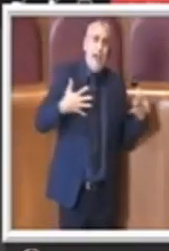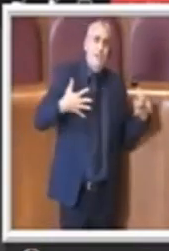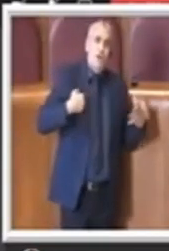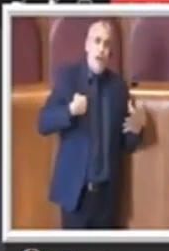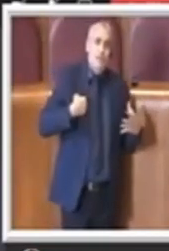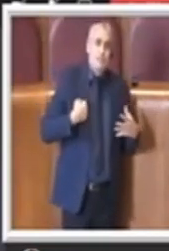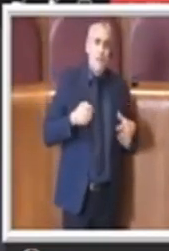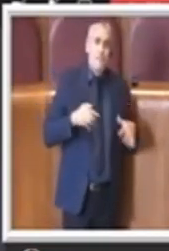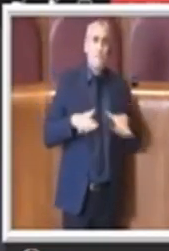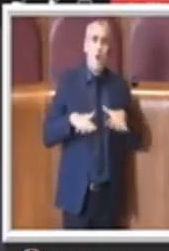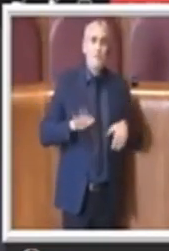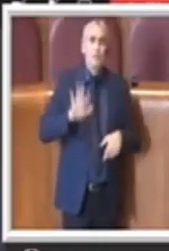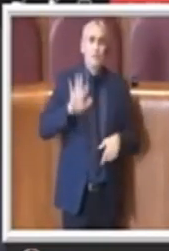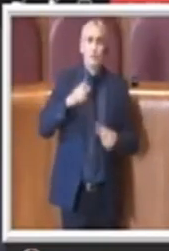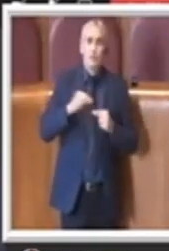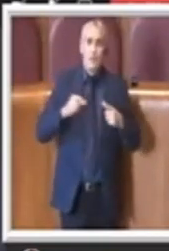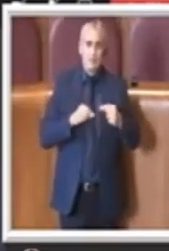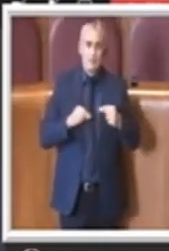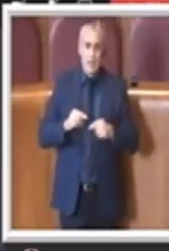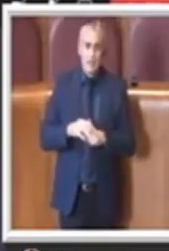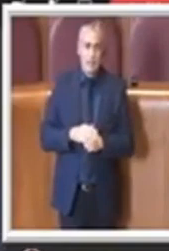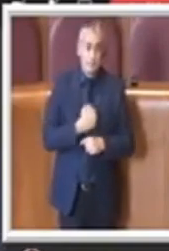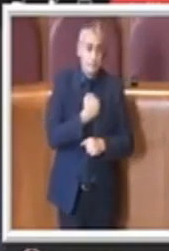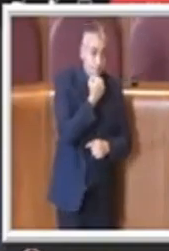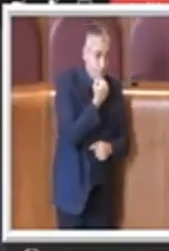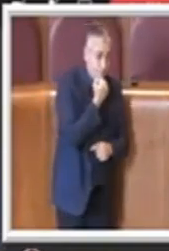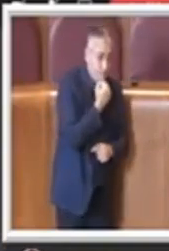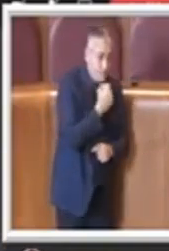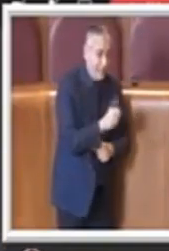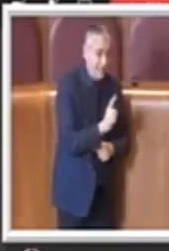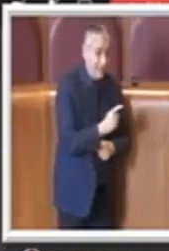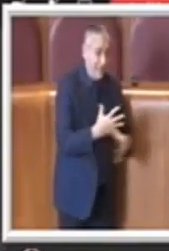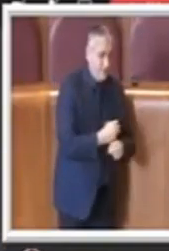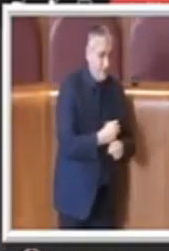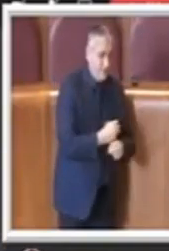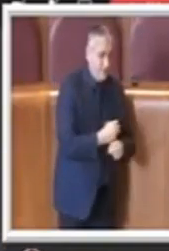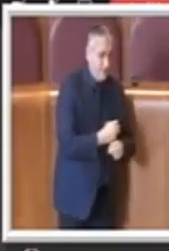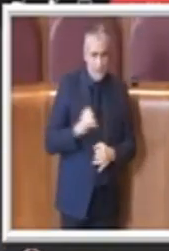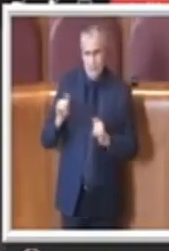movimento 5 stelle che aiutare con sì sì la ringrazio